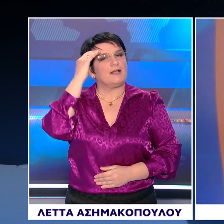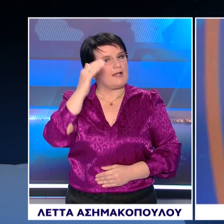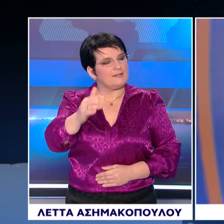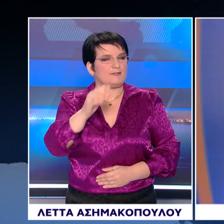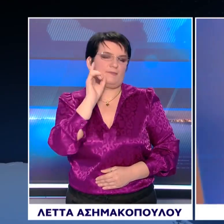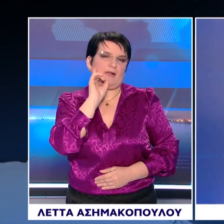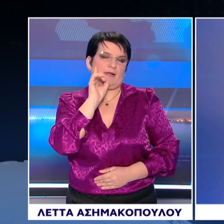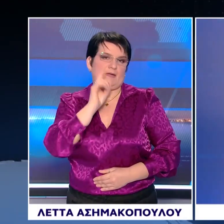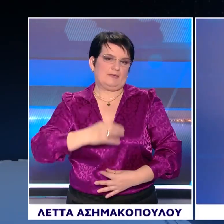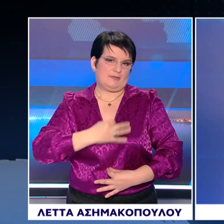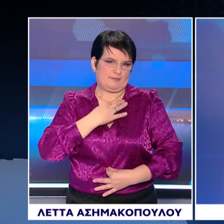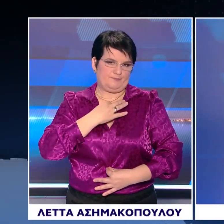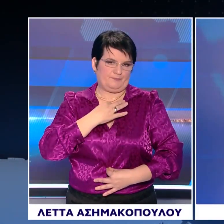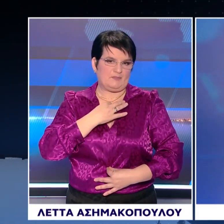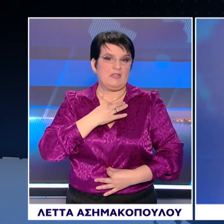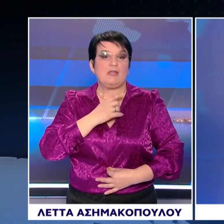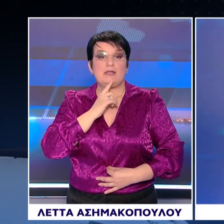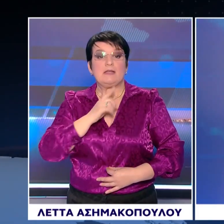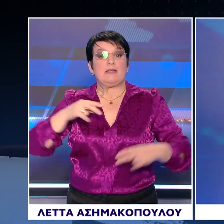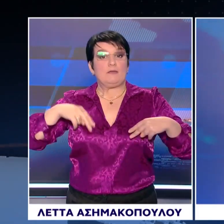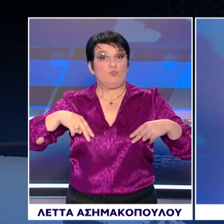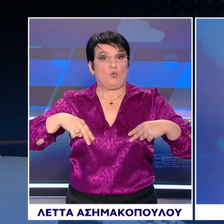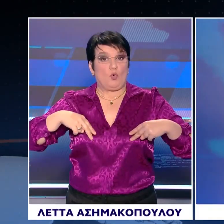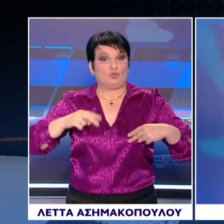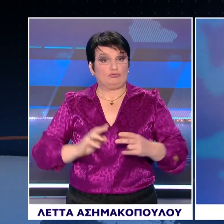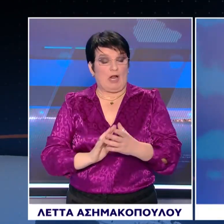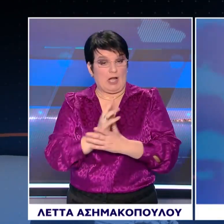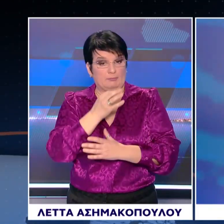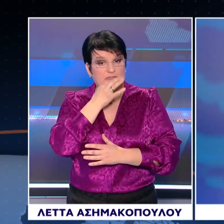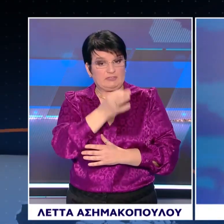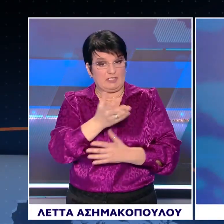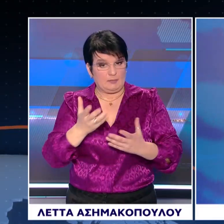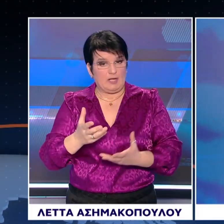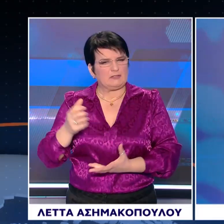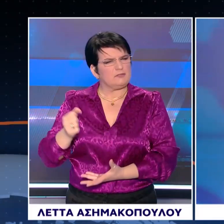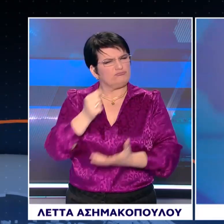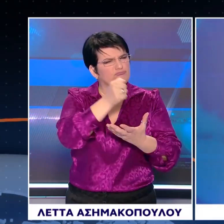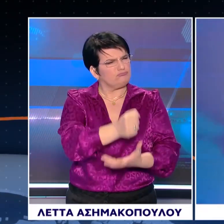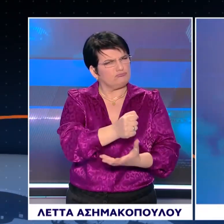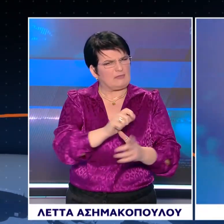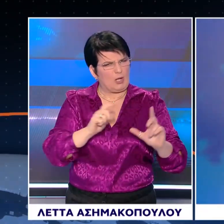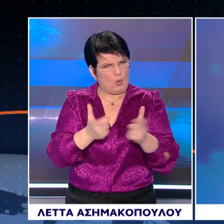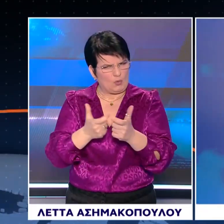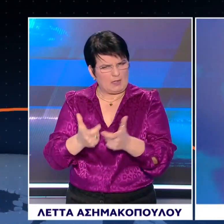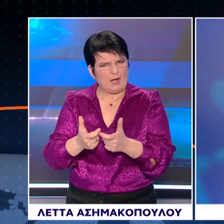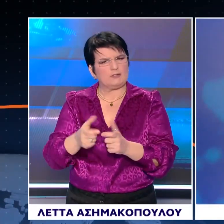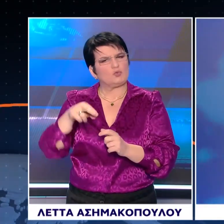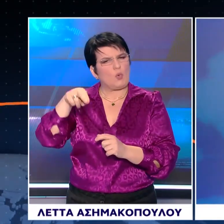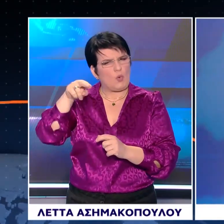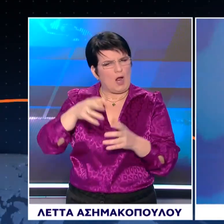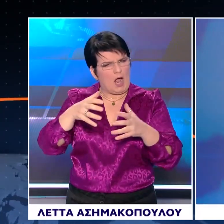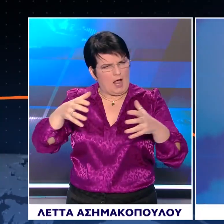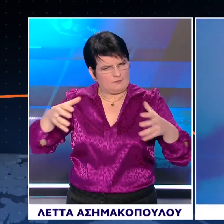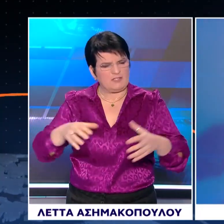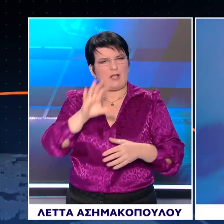Χαίρετε κυρίες και κύριοι. Τη διεύρυνση του καλαδιού του νοικοκυριού με την αύξηση των προϊόντων που προέρχονται σε αυτό από 51 σε 60, ανακοίνωσε